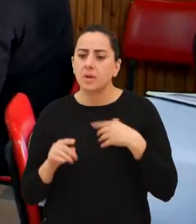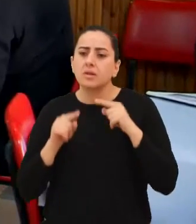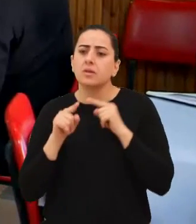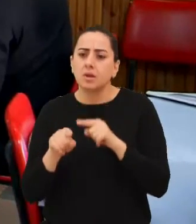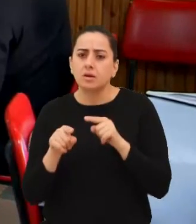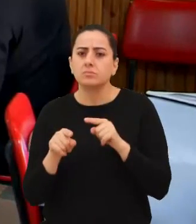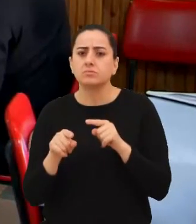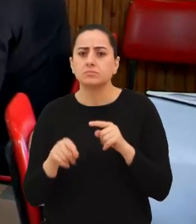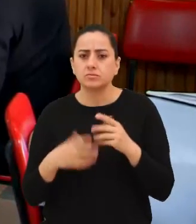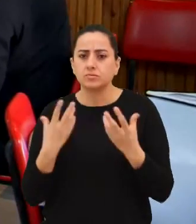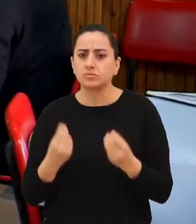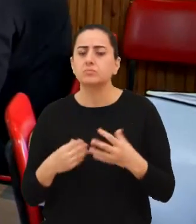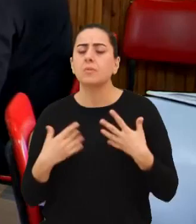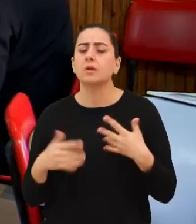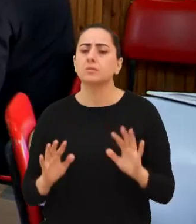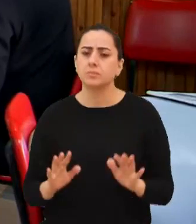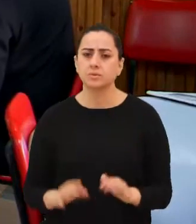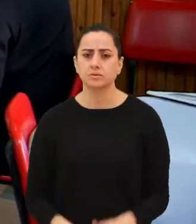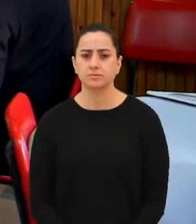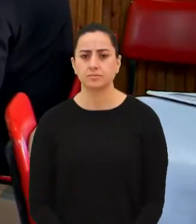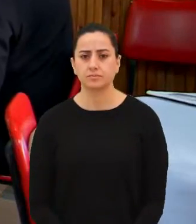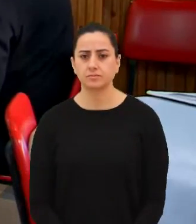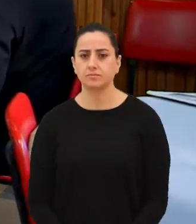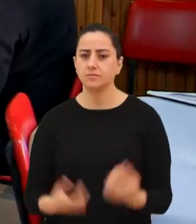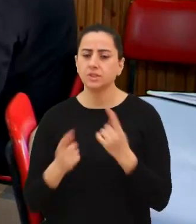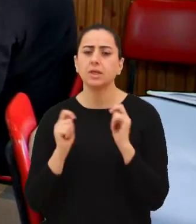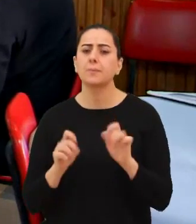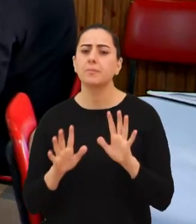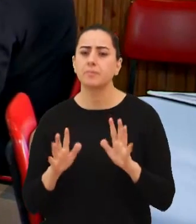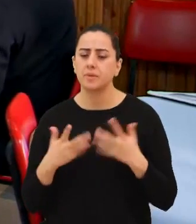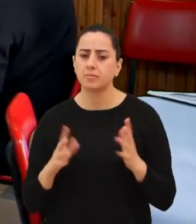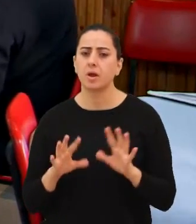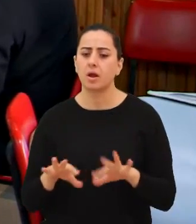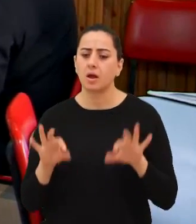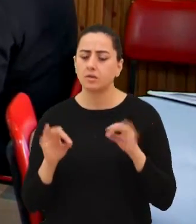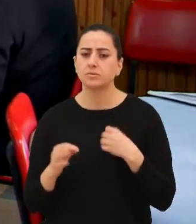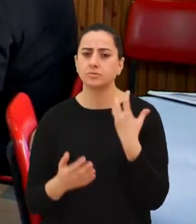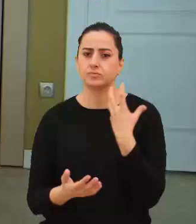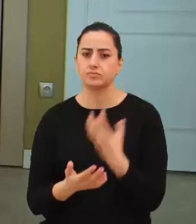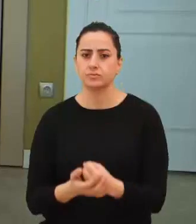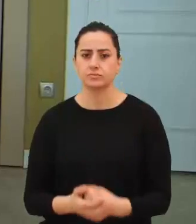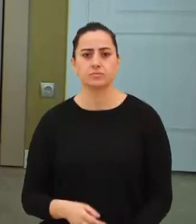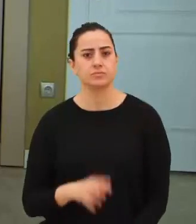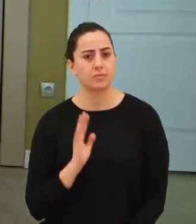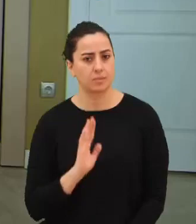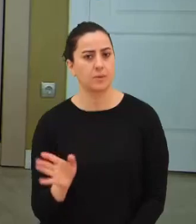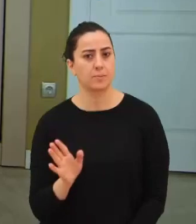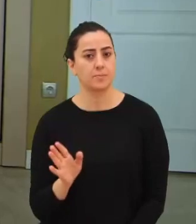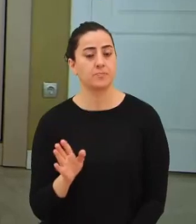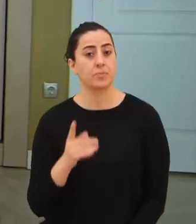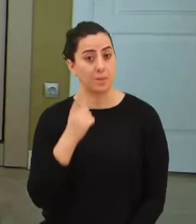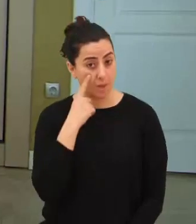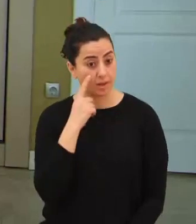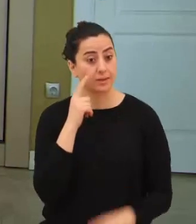ensesindeyim. Tabii efendim ensesindeyim. Hiçbir şey yapamaz. Her şeyi kaydediyorum aklıma. Tamam Şükrü Efendi.